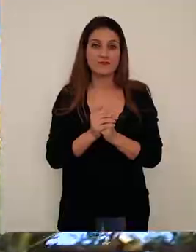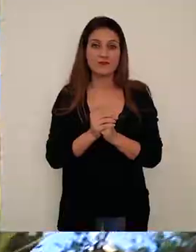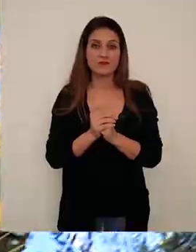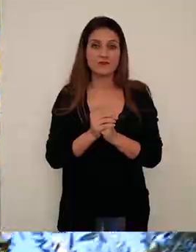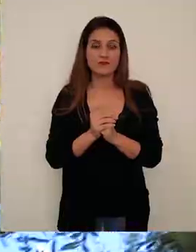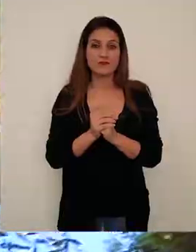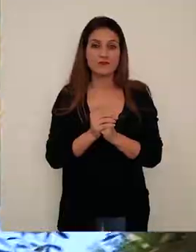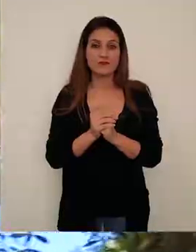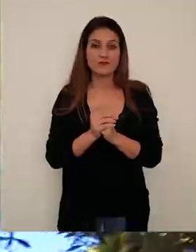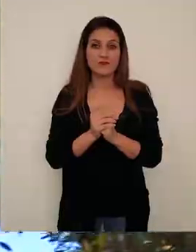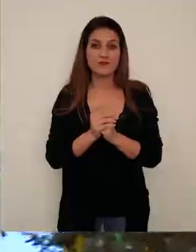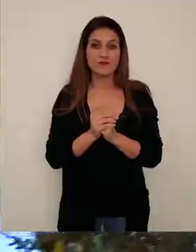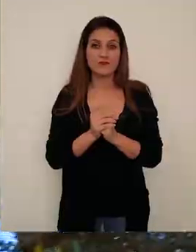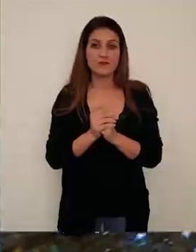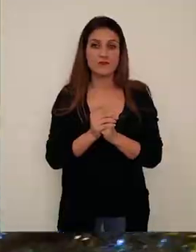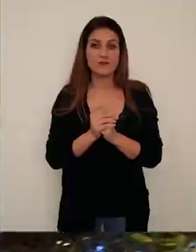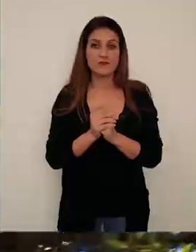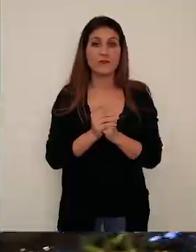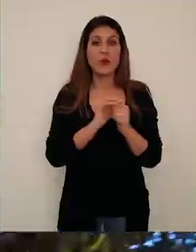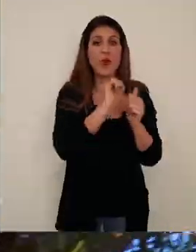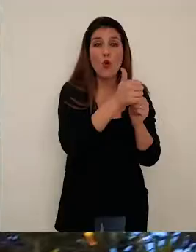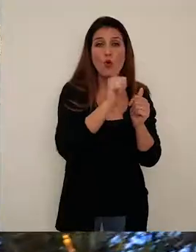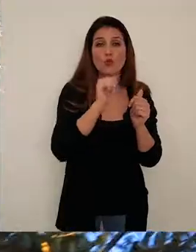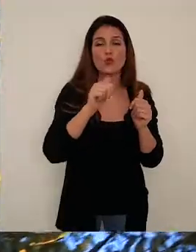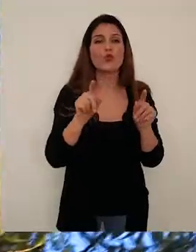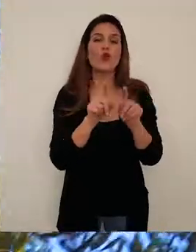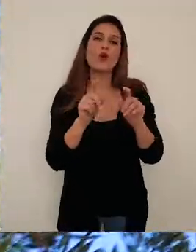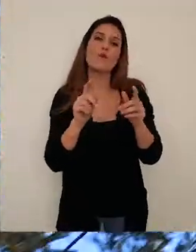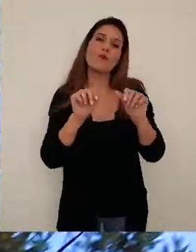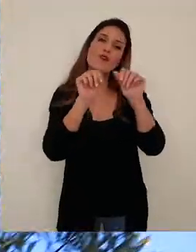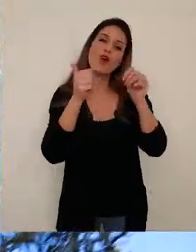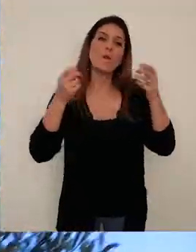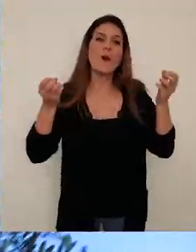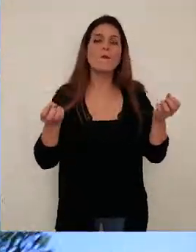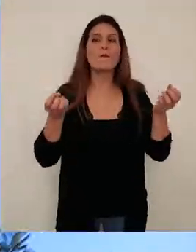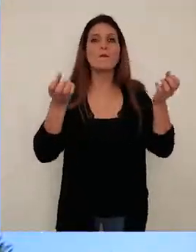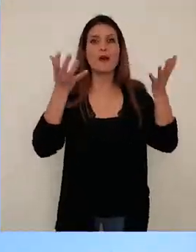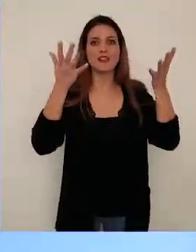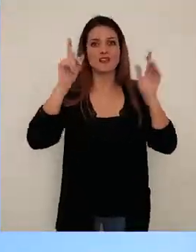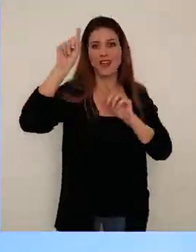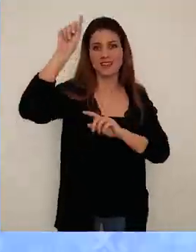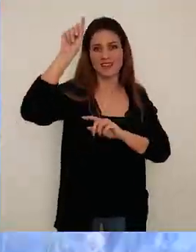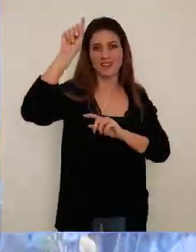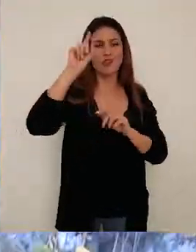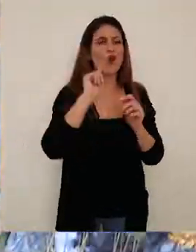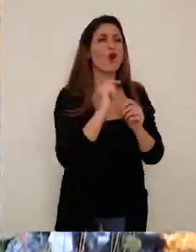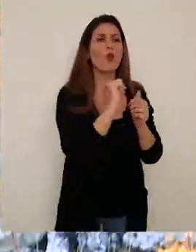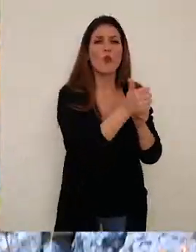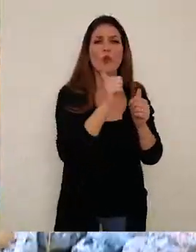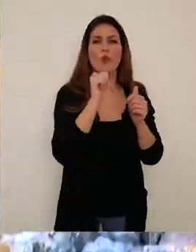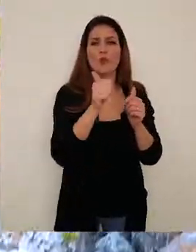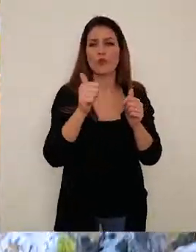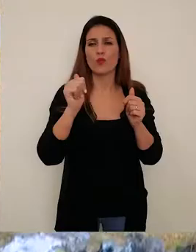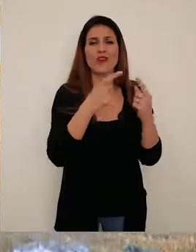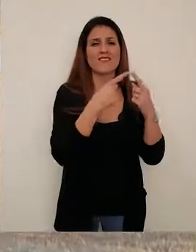Ogni albero è un misto di magia divina e armonia naturale, ognuno diverso da tutti gli altri, unico